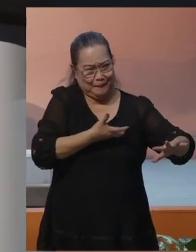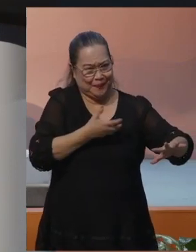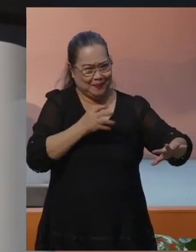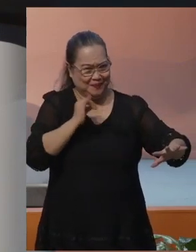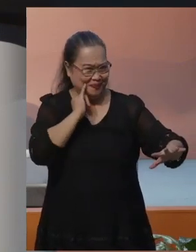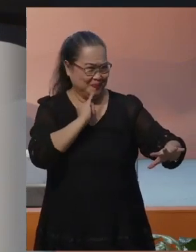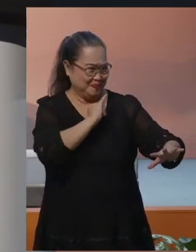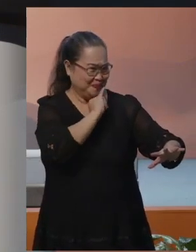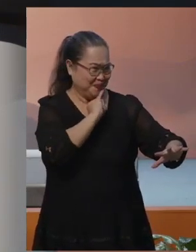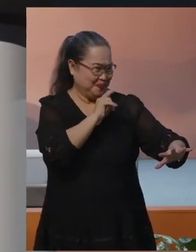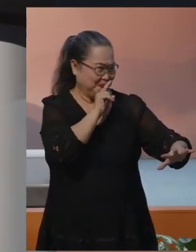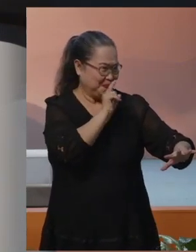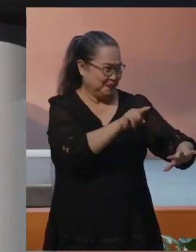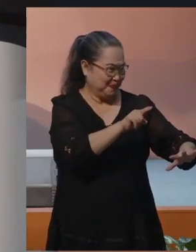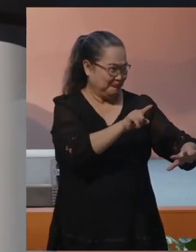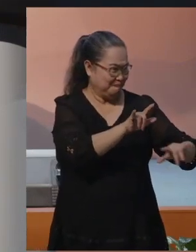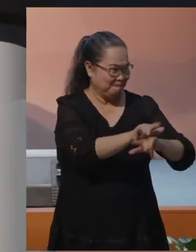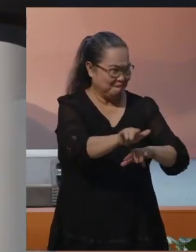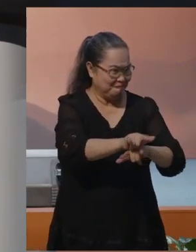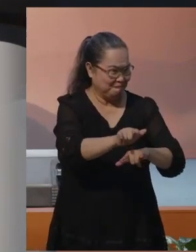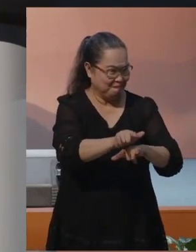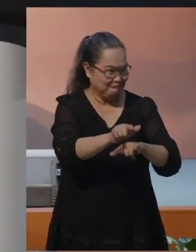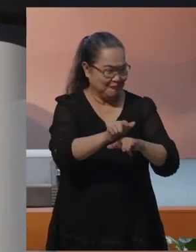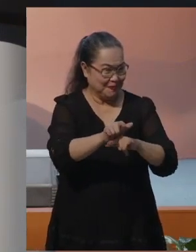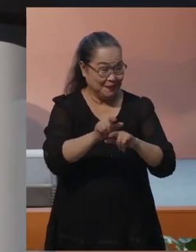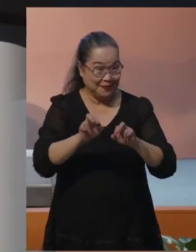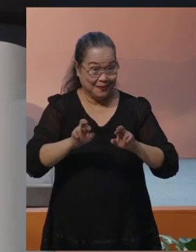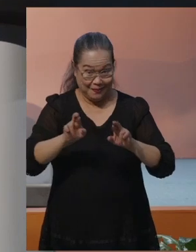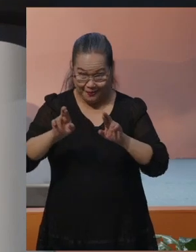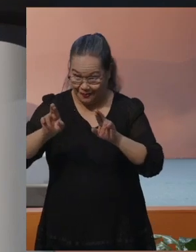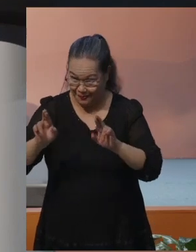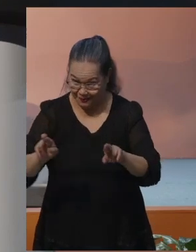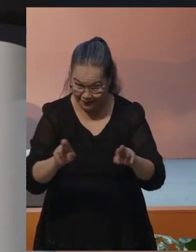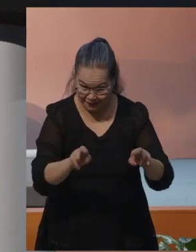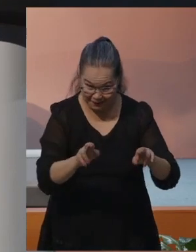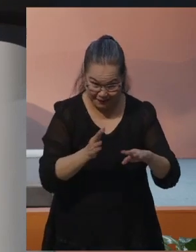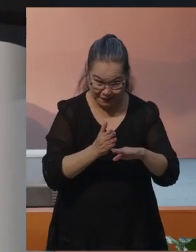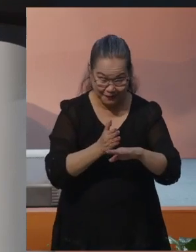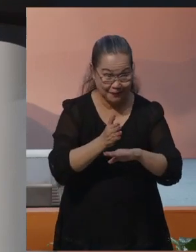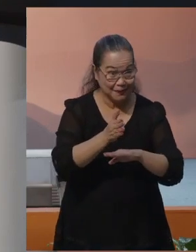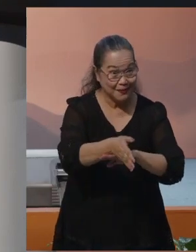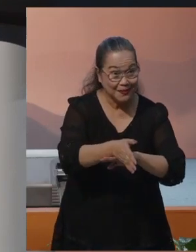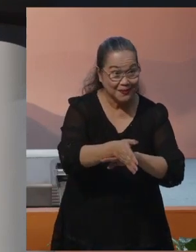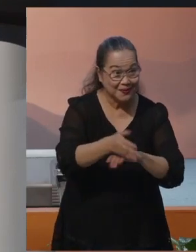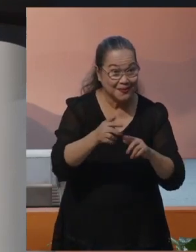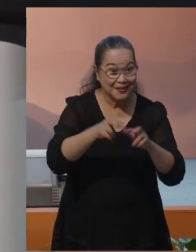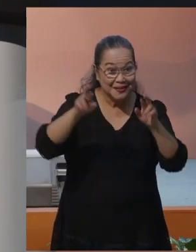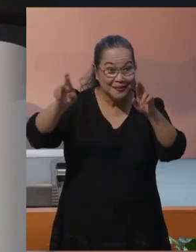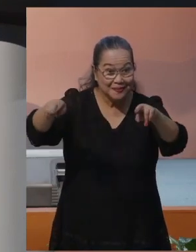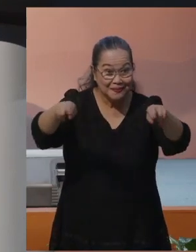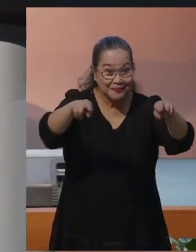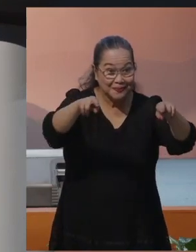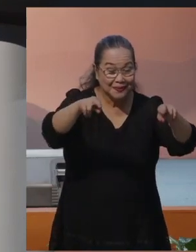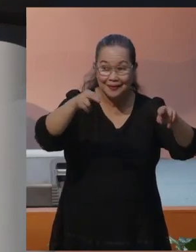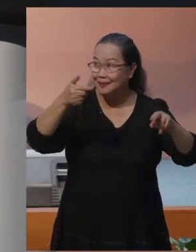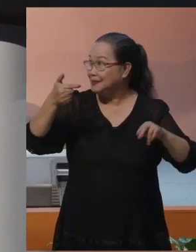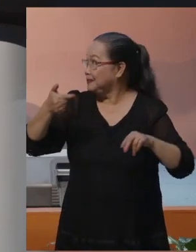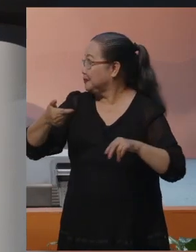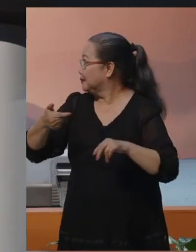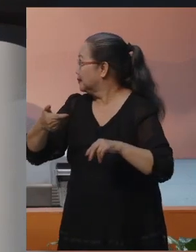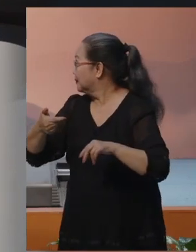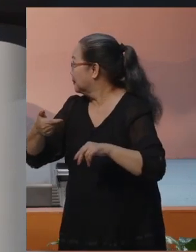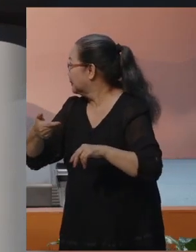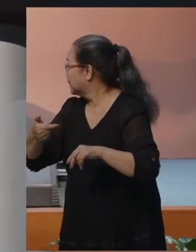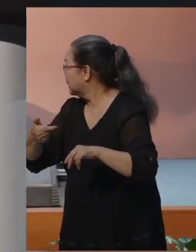yung tinawid nila na River Jordan, no? Nandito po yung Gilgal.